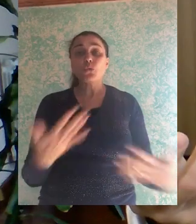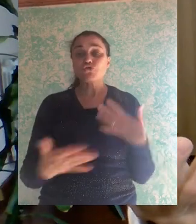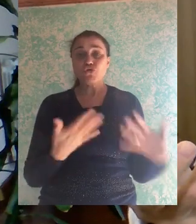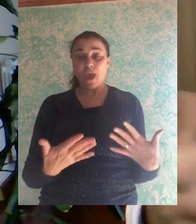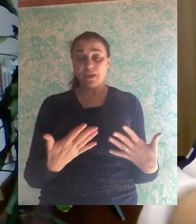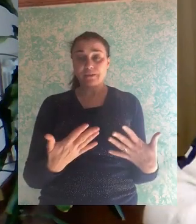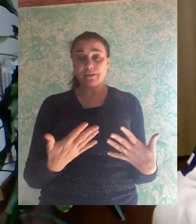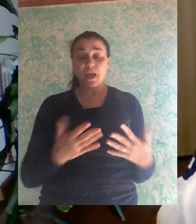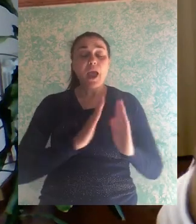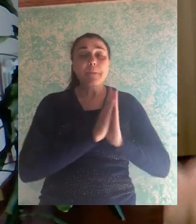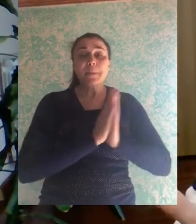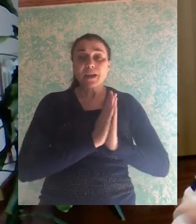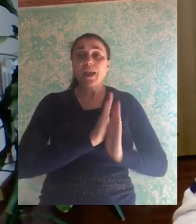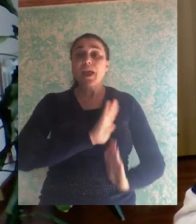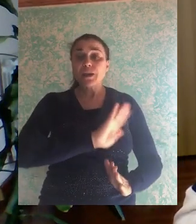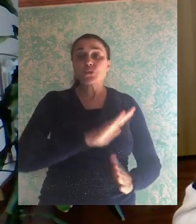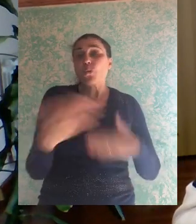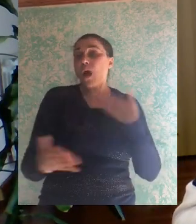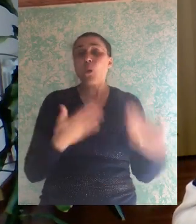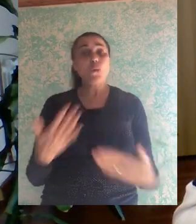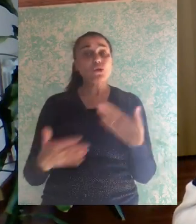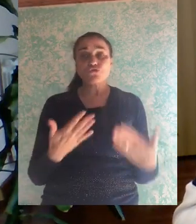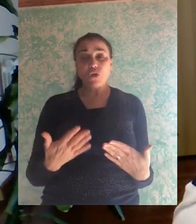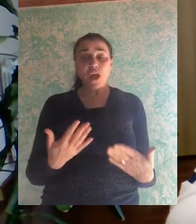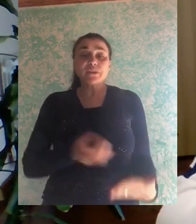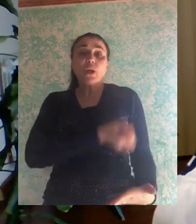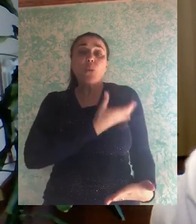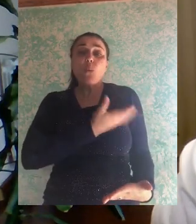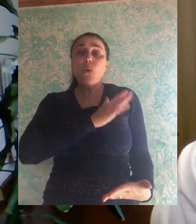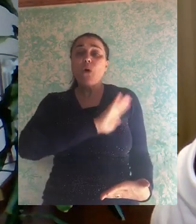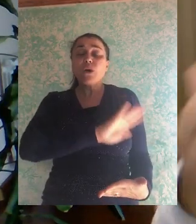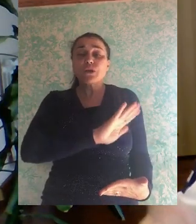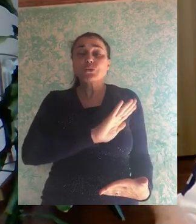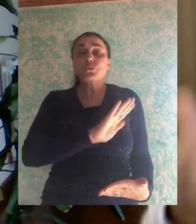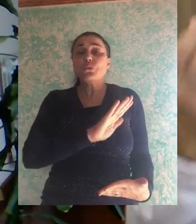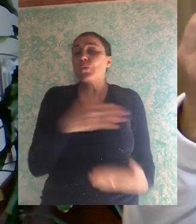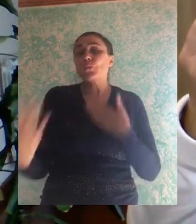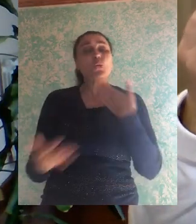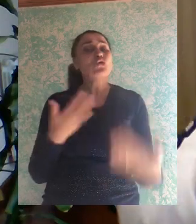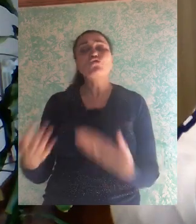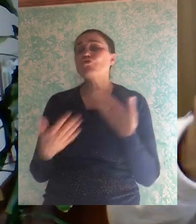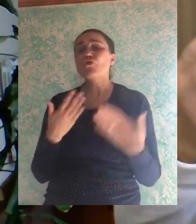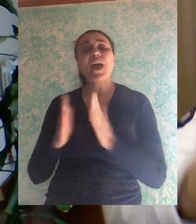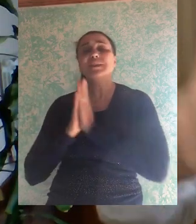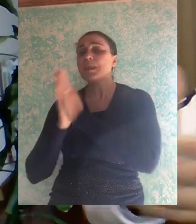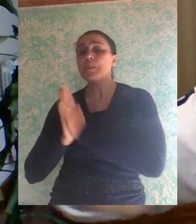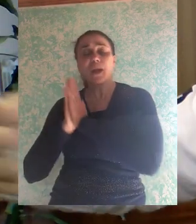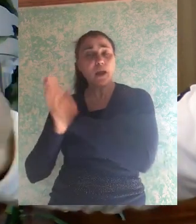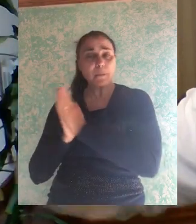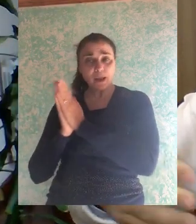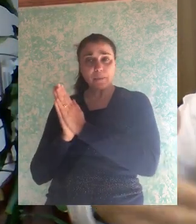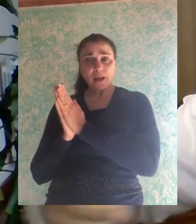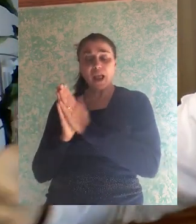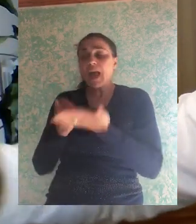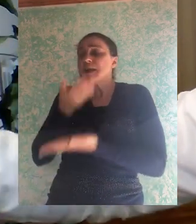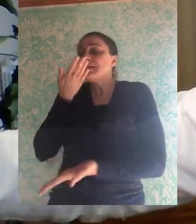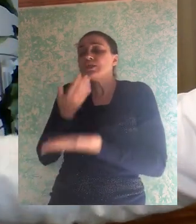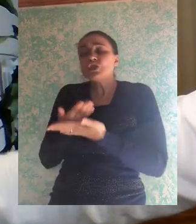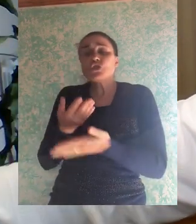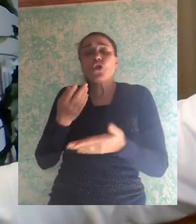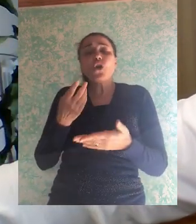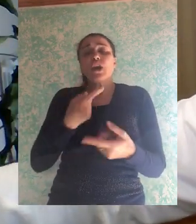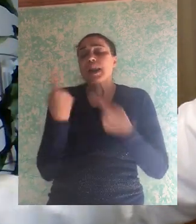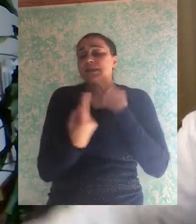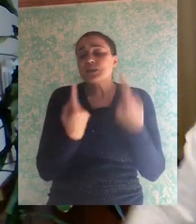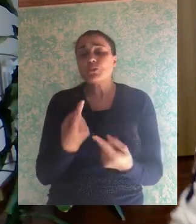dal suo cuore un senso di urgenza signore le cose non possono continuare